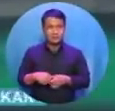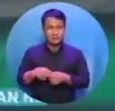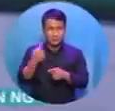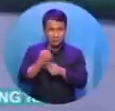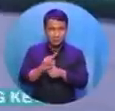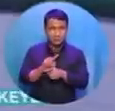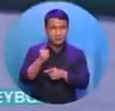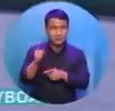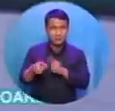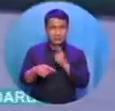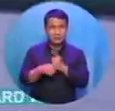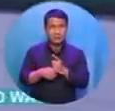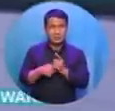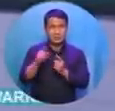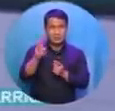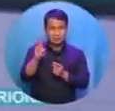Tumpak!